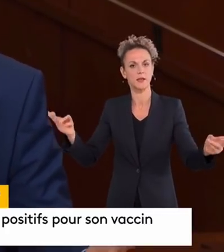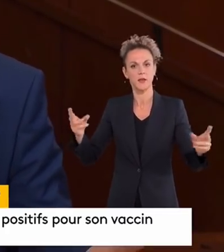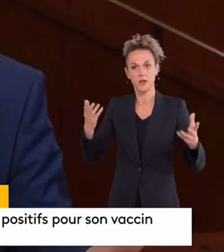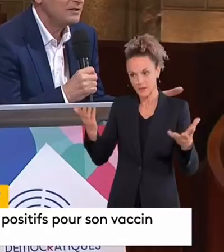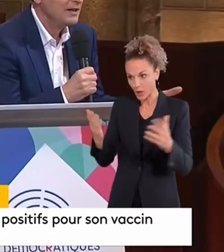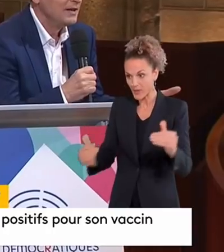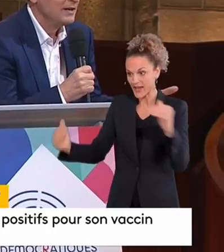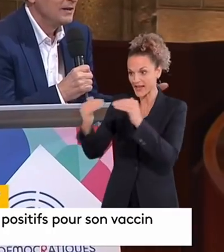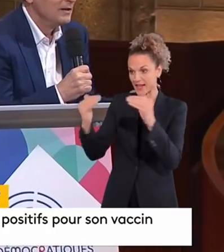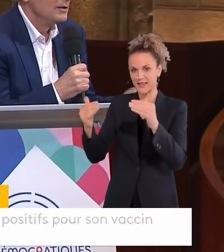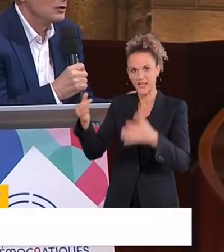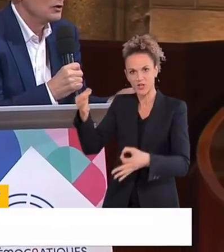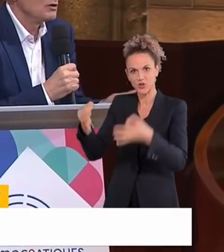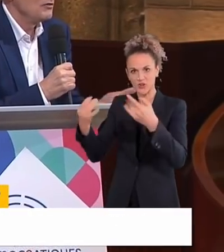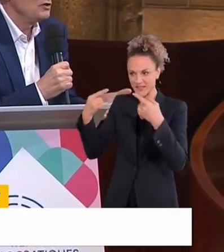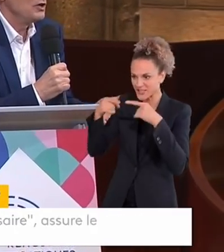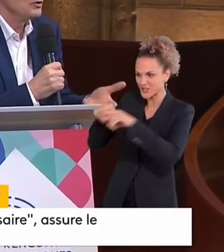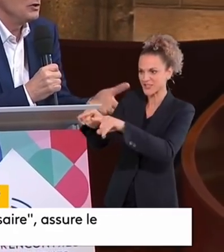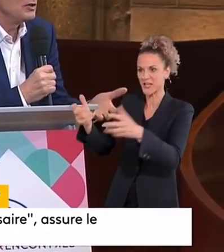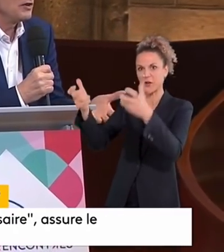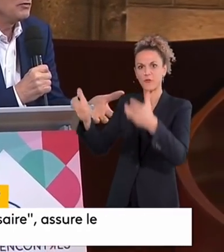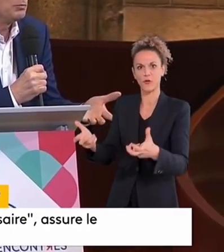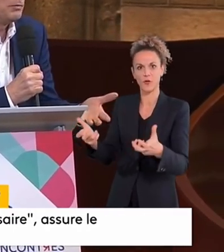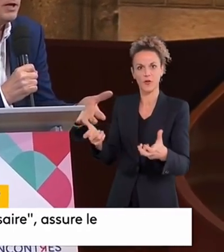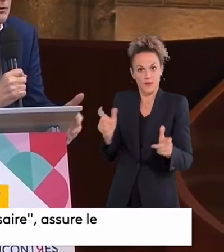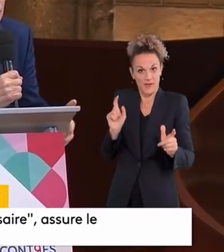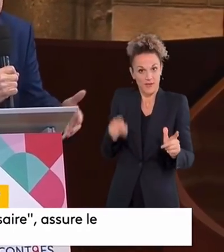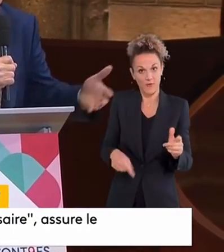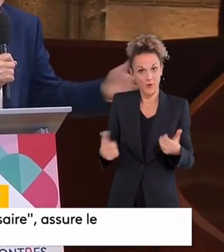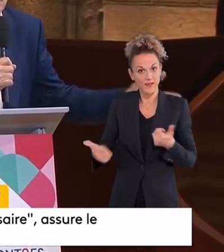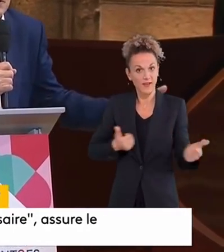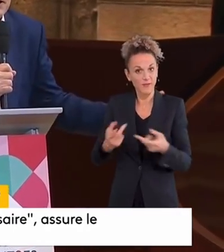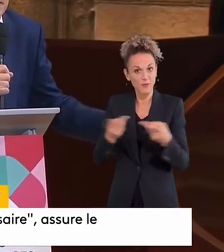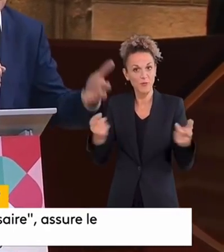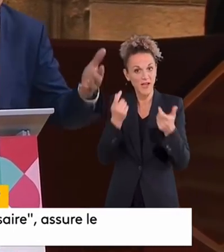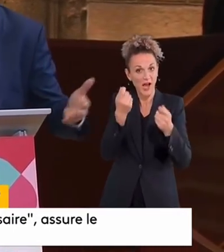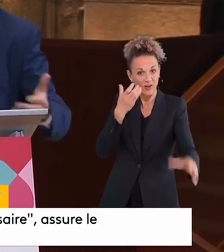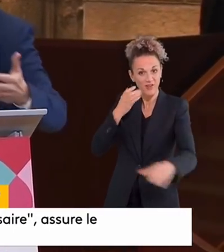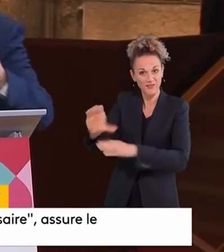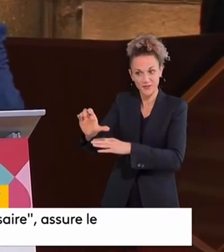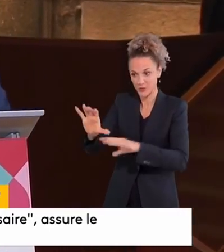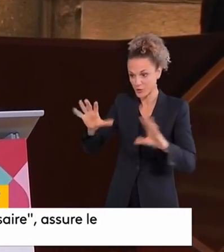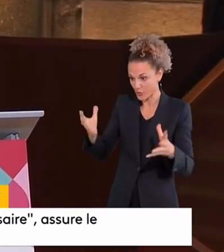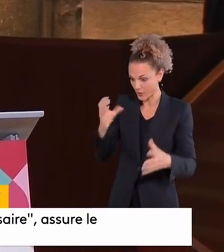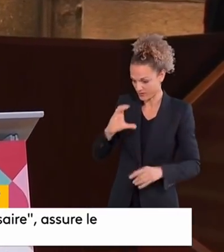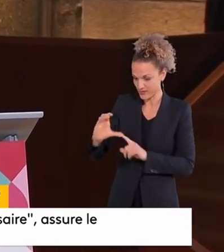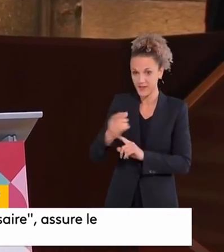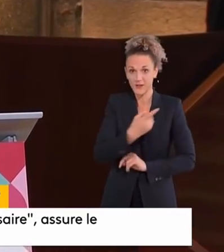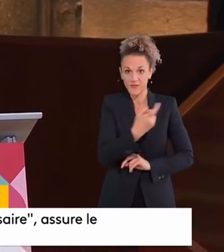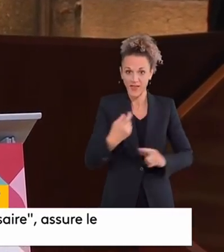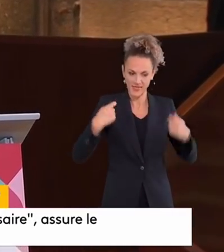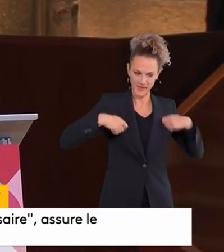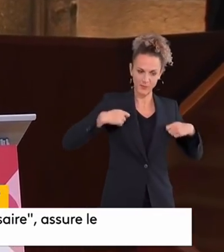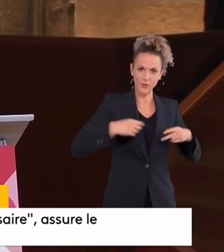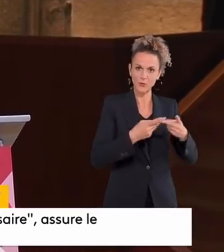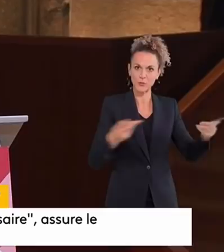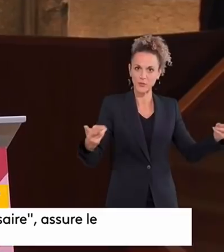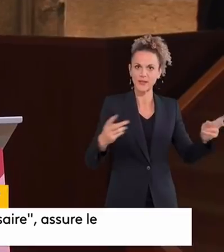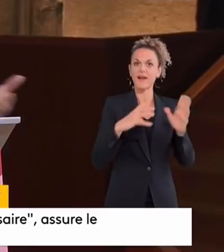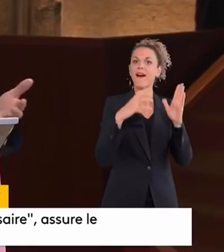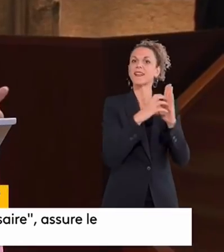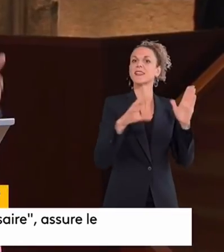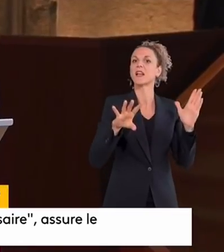et de justice sans investir dans des services publics et donc sans augmenter la dépense publique? Cet article 40 est